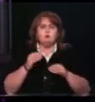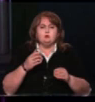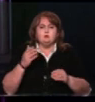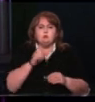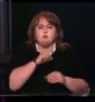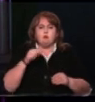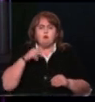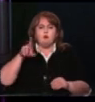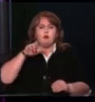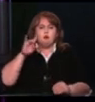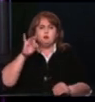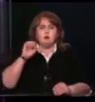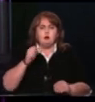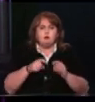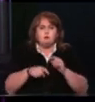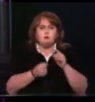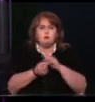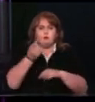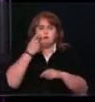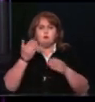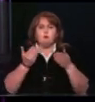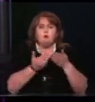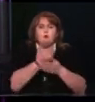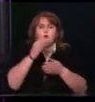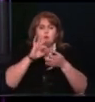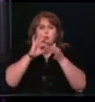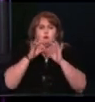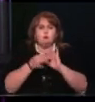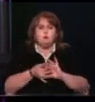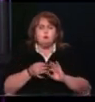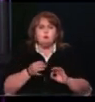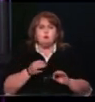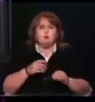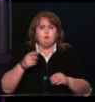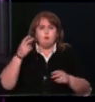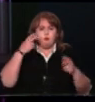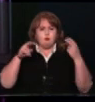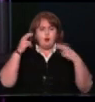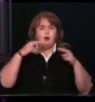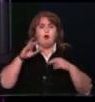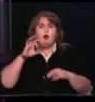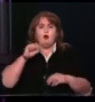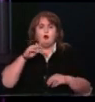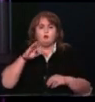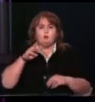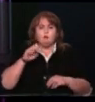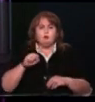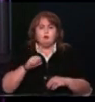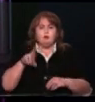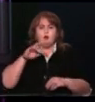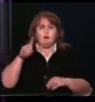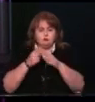ядра. И отсюда появилась новая, более подробная модель атома. Ядро